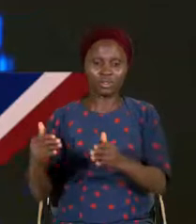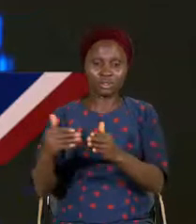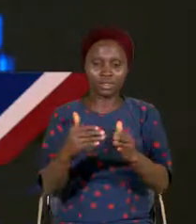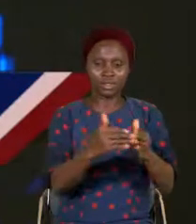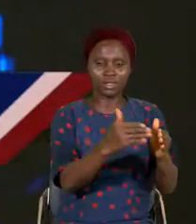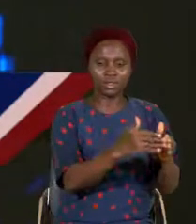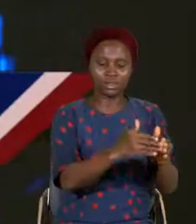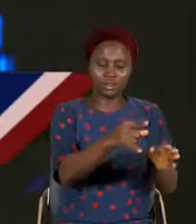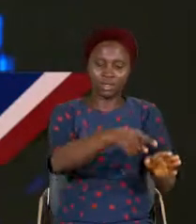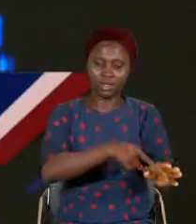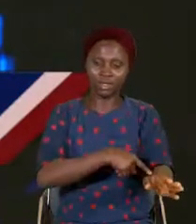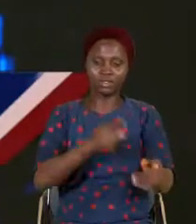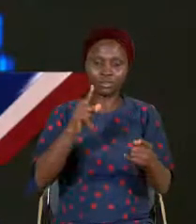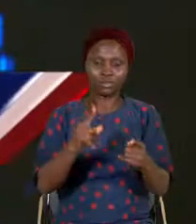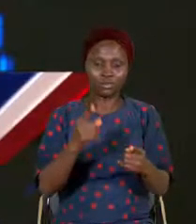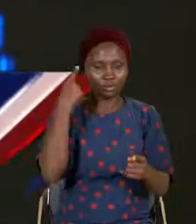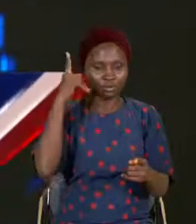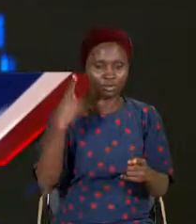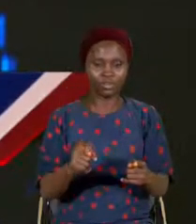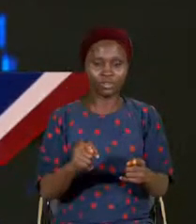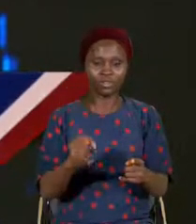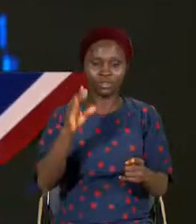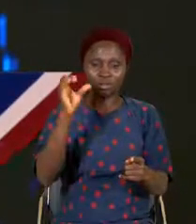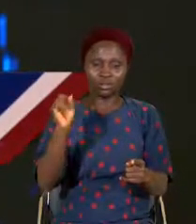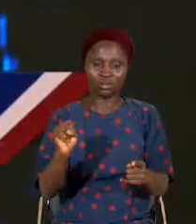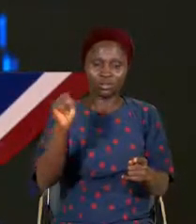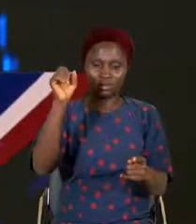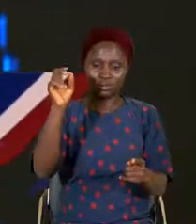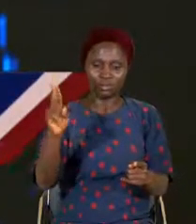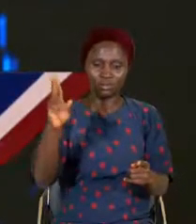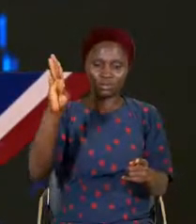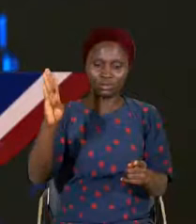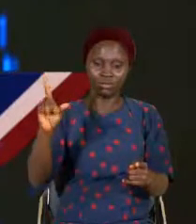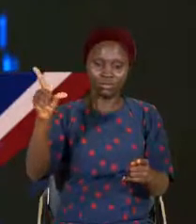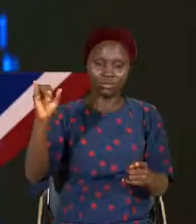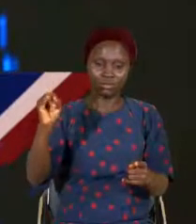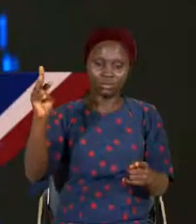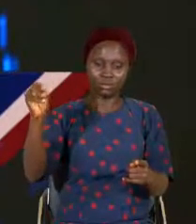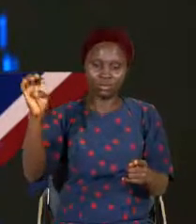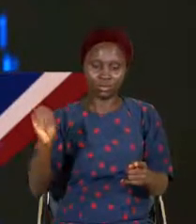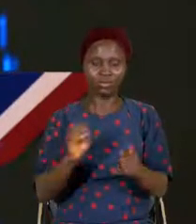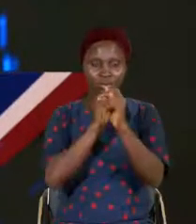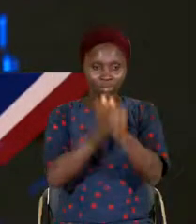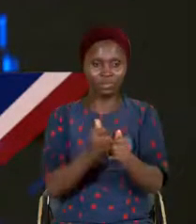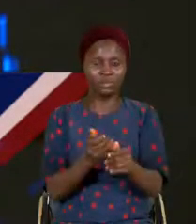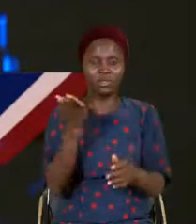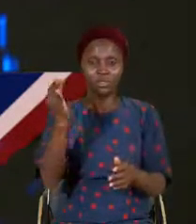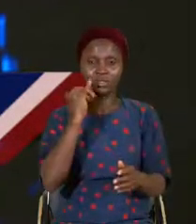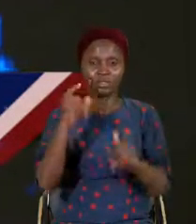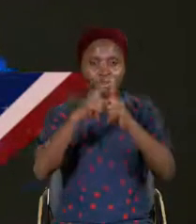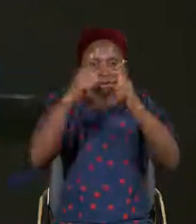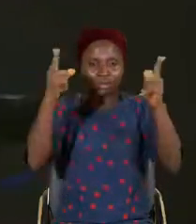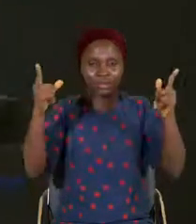Deuxième point, l'obtention des directives pour le don sublime. Il y a le plus grand des